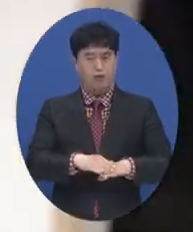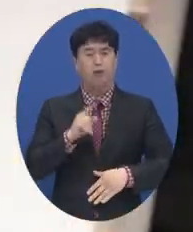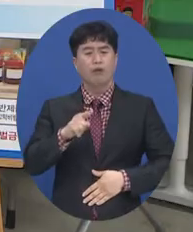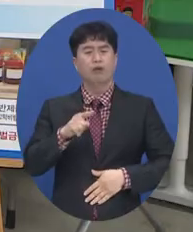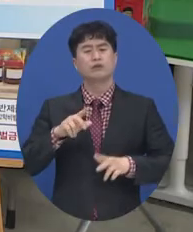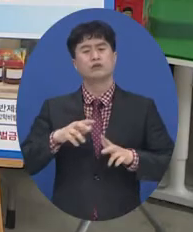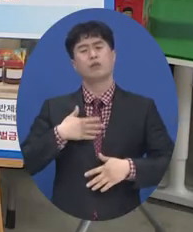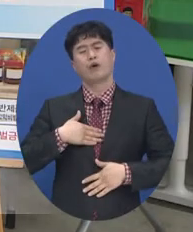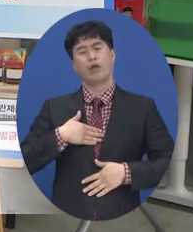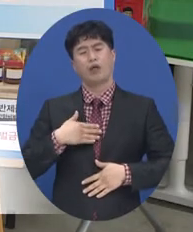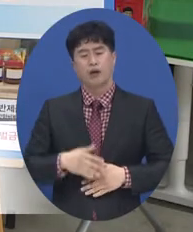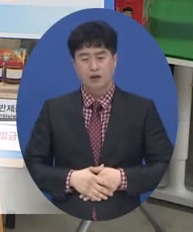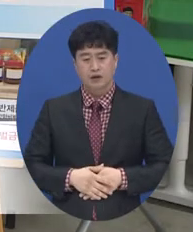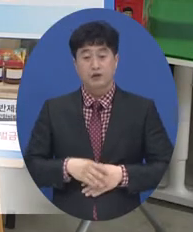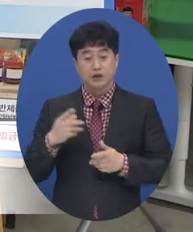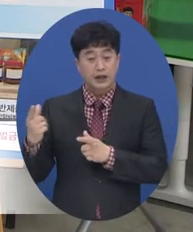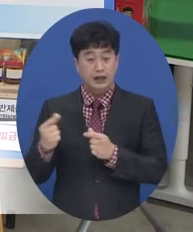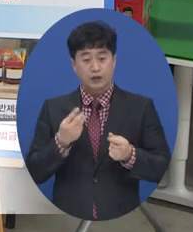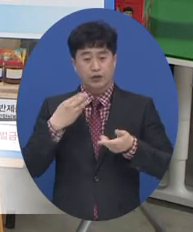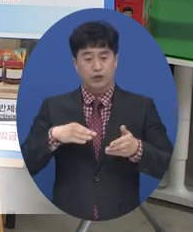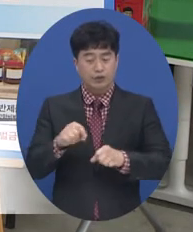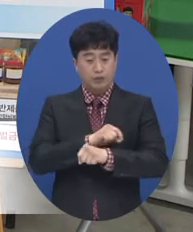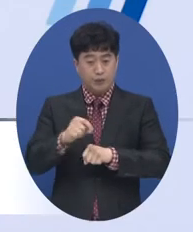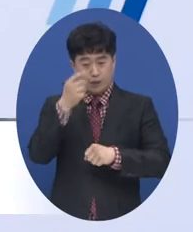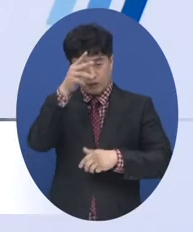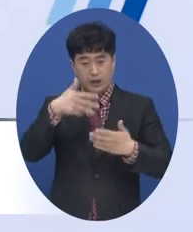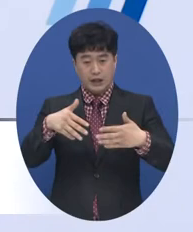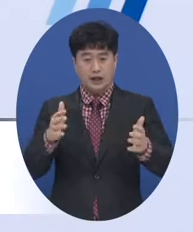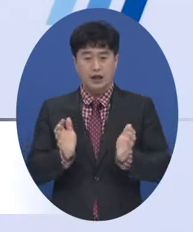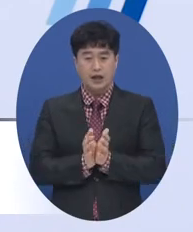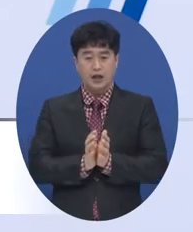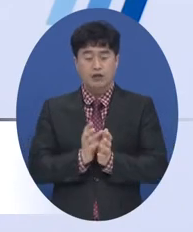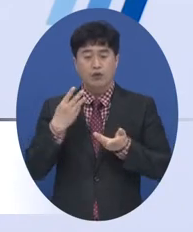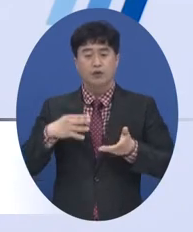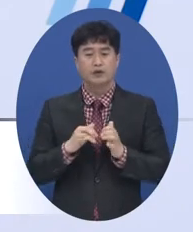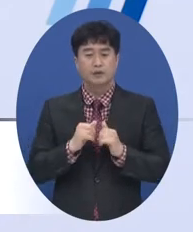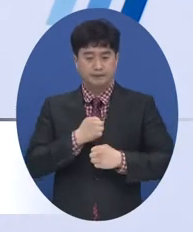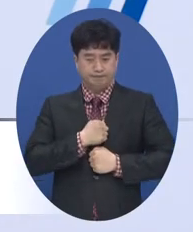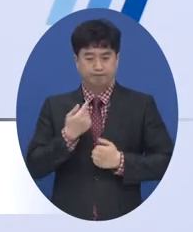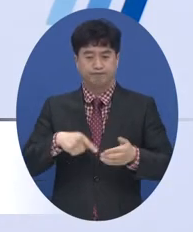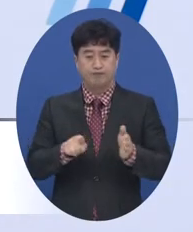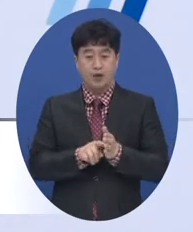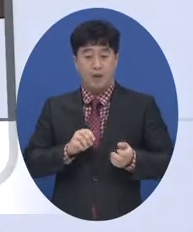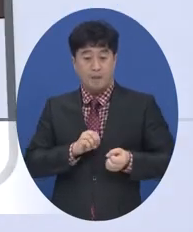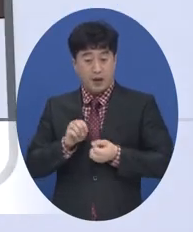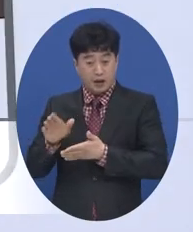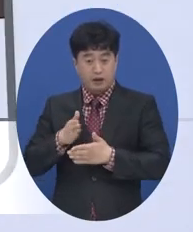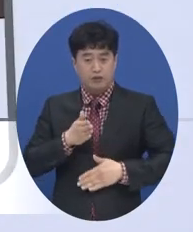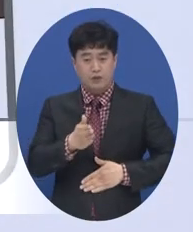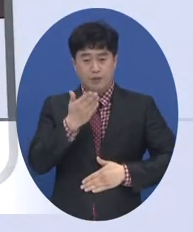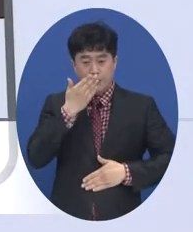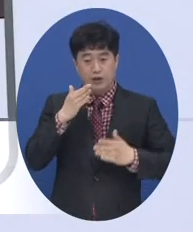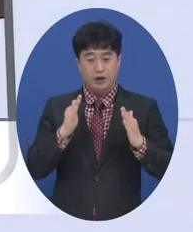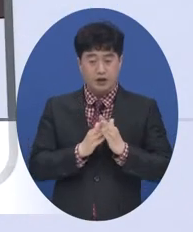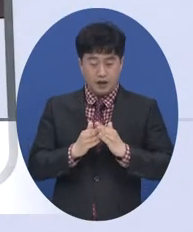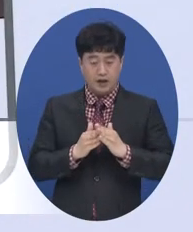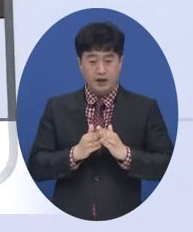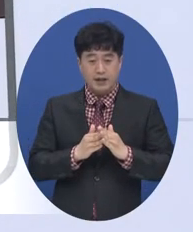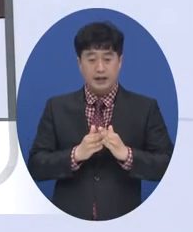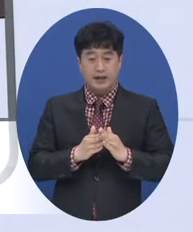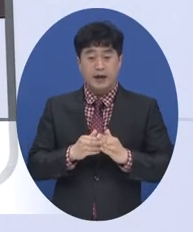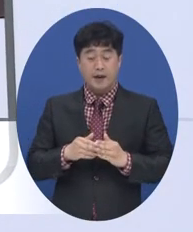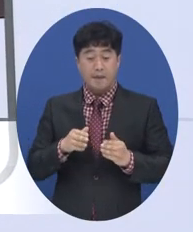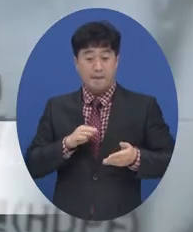있어요. 이처럼 경기도 민생특별사법 경찰단은 도민의 안전을 위해 배달 전문 음식점과 배달앱